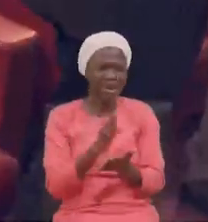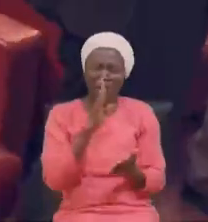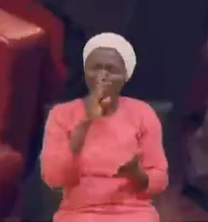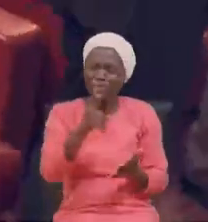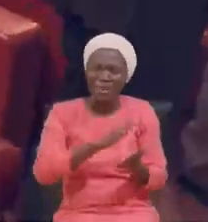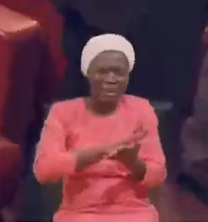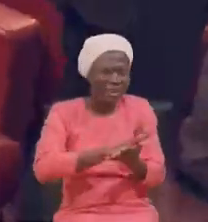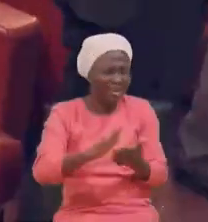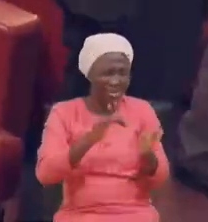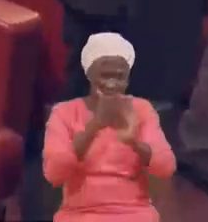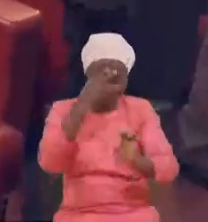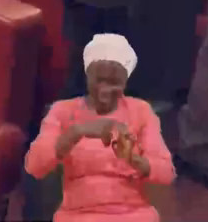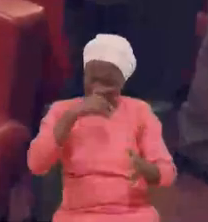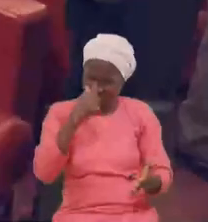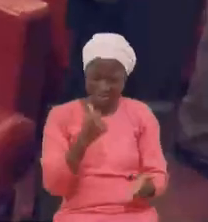purs. Soyez